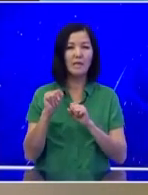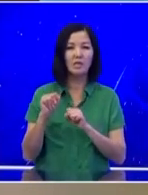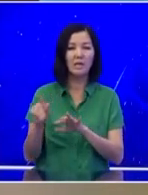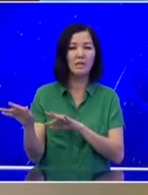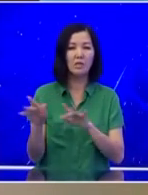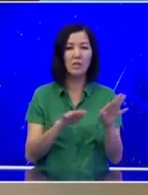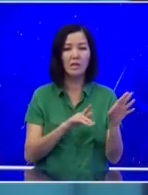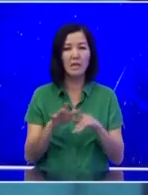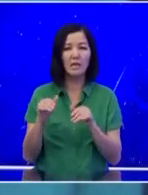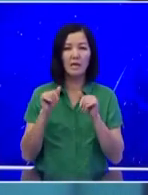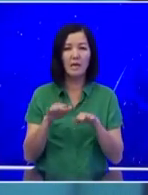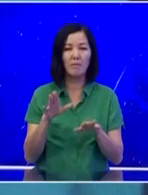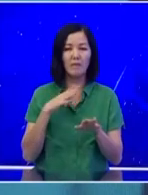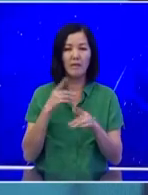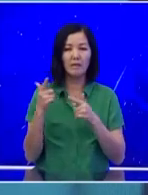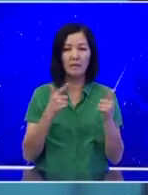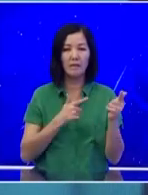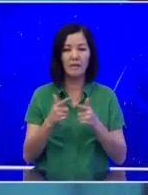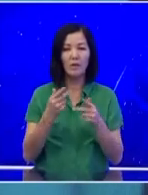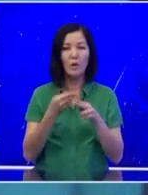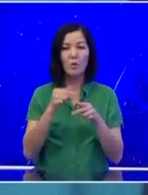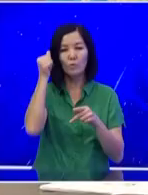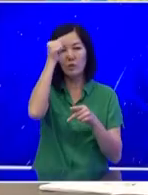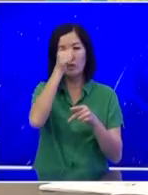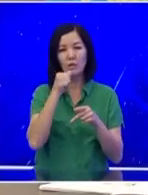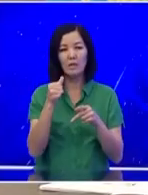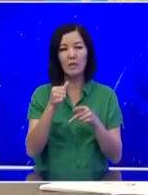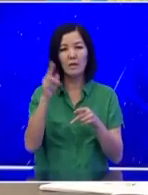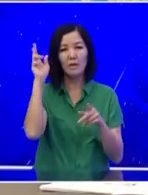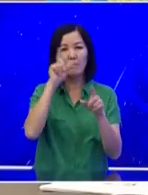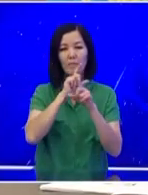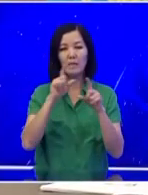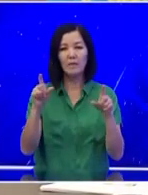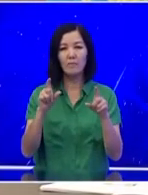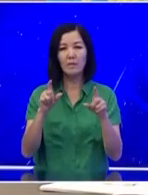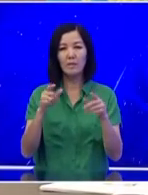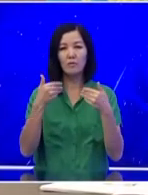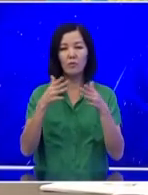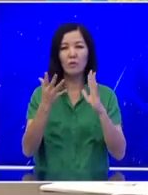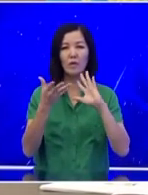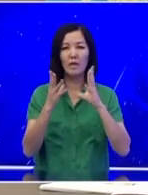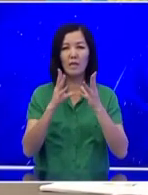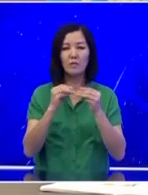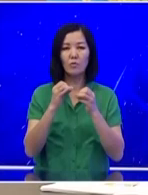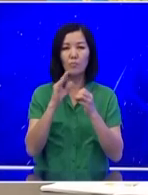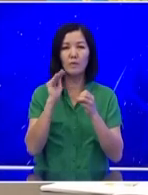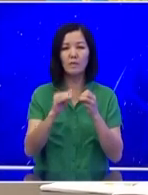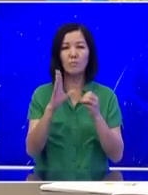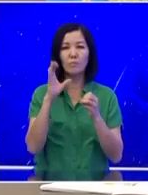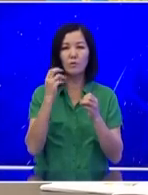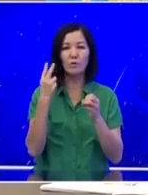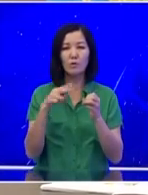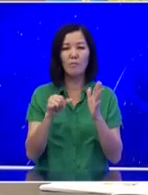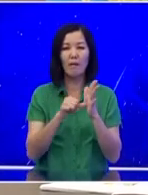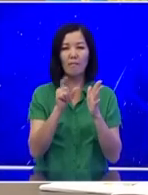керекті шаралар қабылданды. Ағымды жылы облыс мектептерінің түлек саны 15526